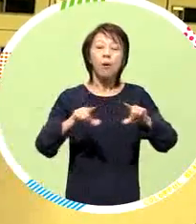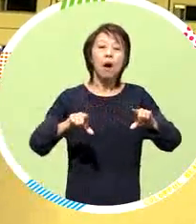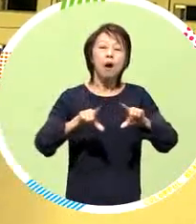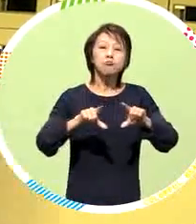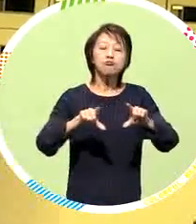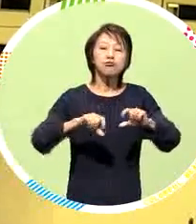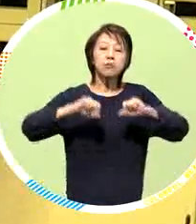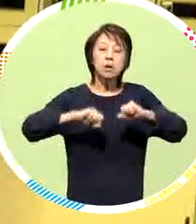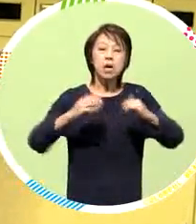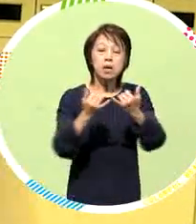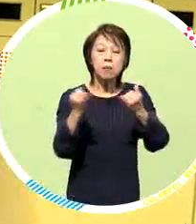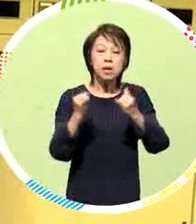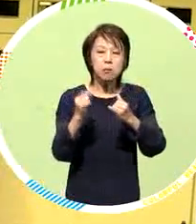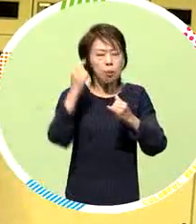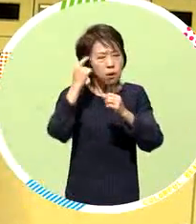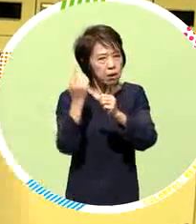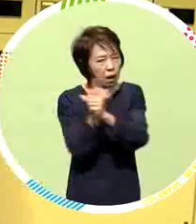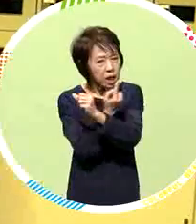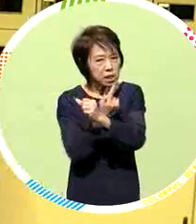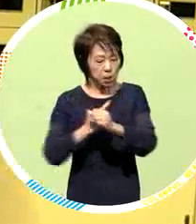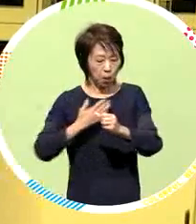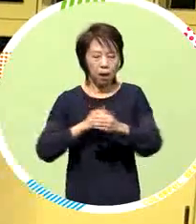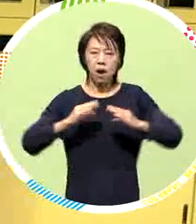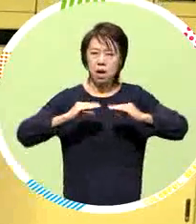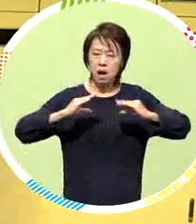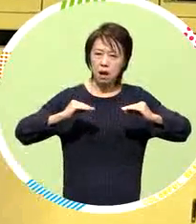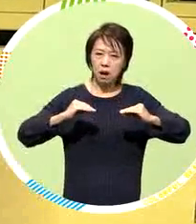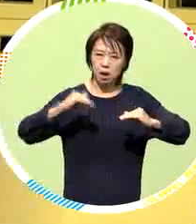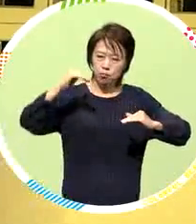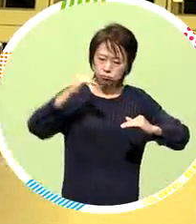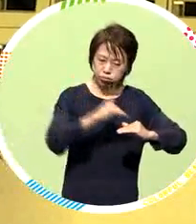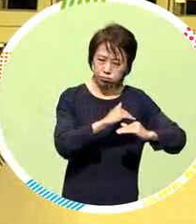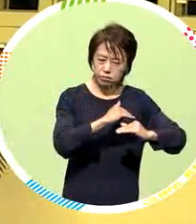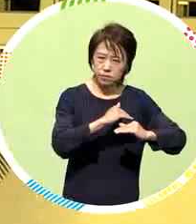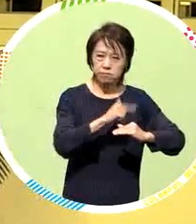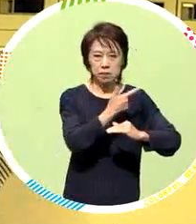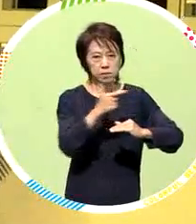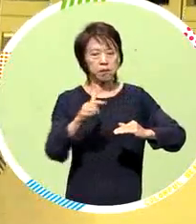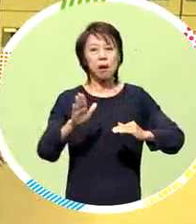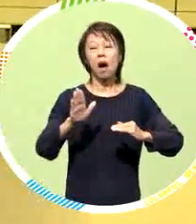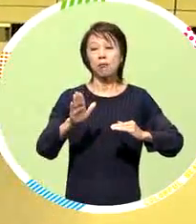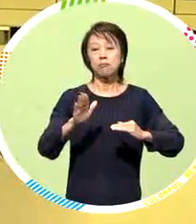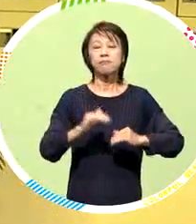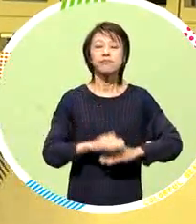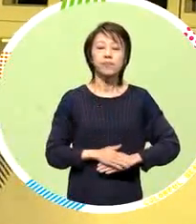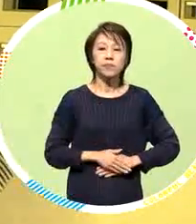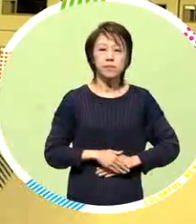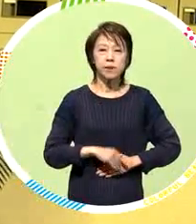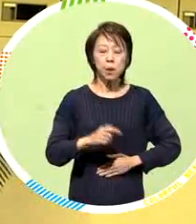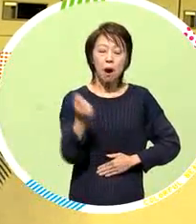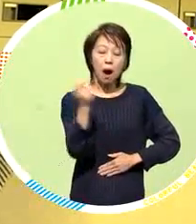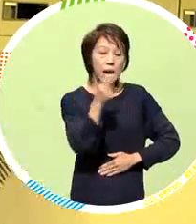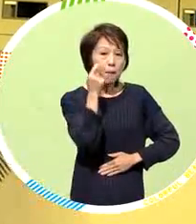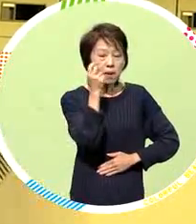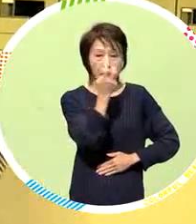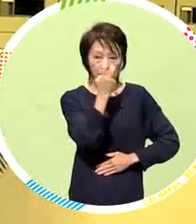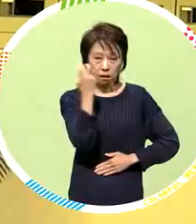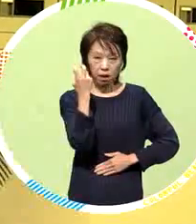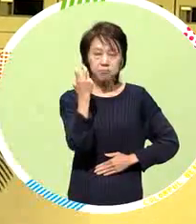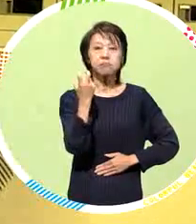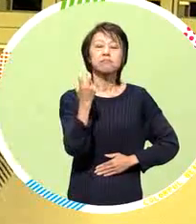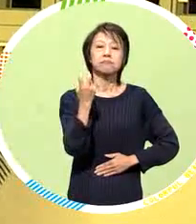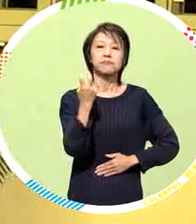元気な方でも意外と柔軟性の低下だったりとか運動器低下の方がいらっしゃいますのでそのことを早期発見していただいて